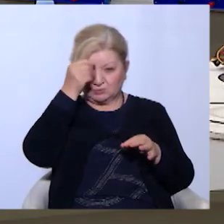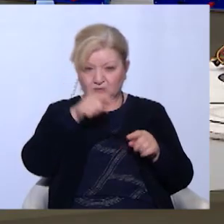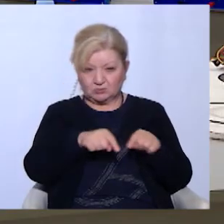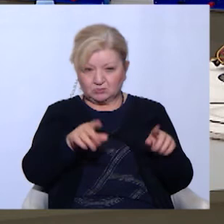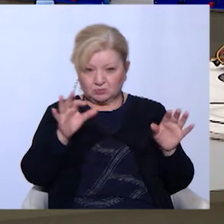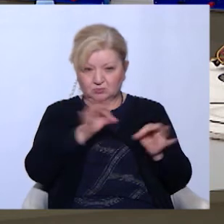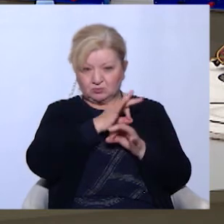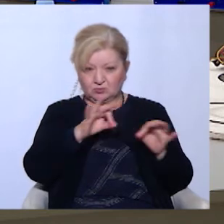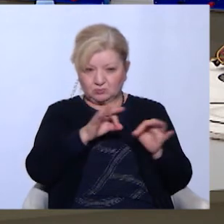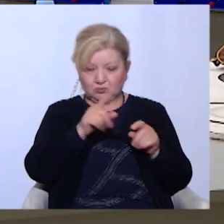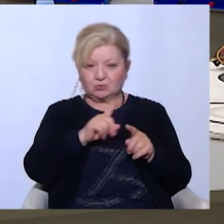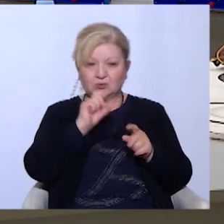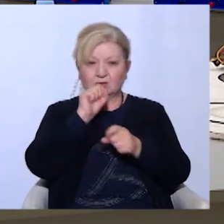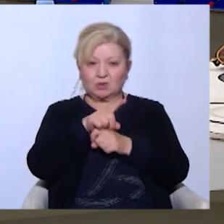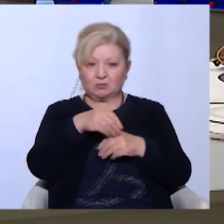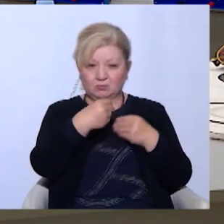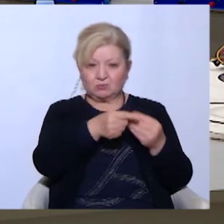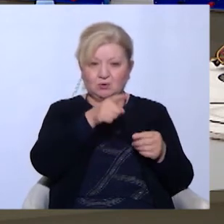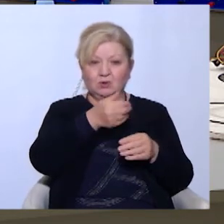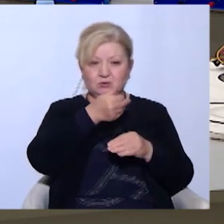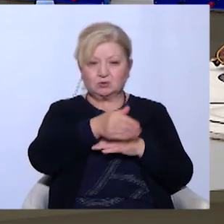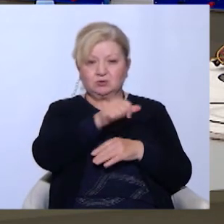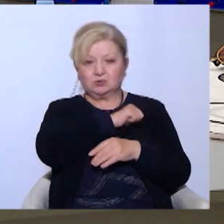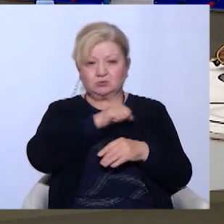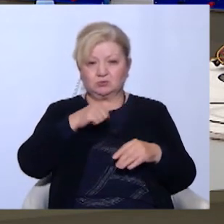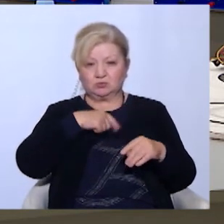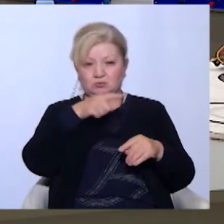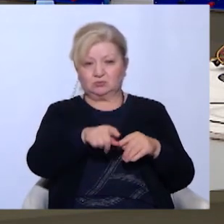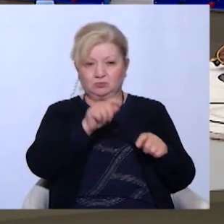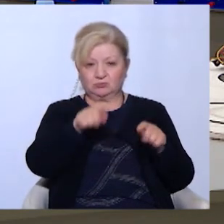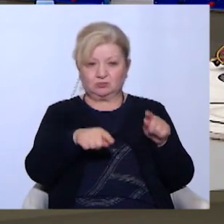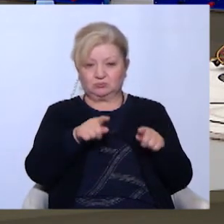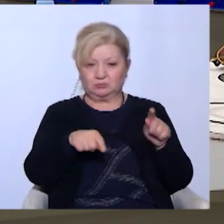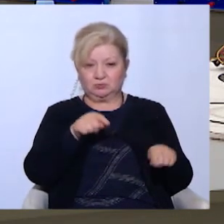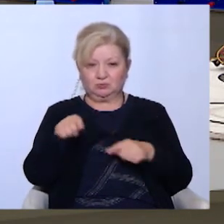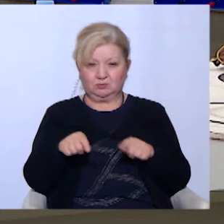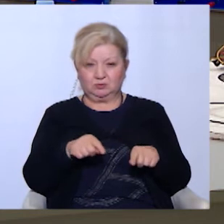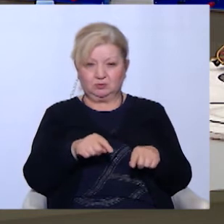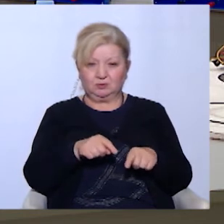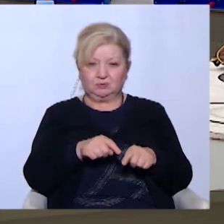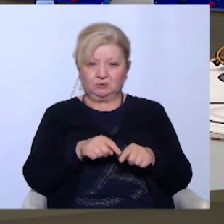დავუკვეთავთ, ანუ მივცემ დავალებას და შემდგომ ის დირიჟორობს ქსილოფონისტს.